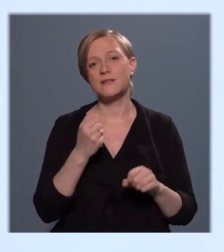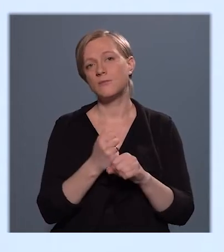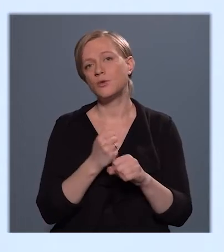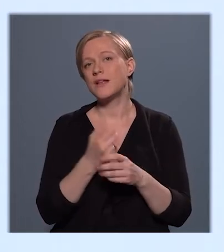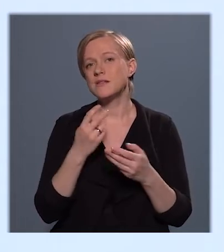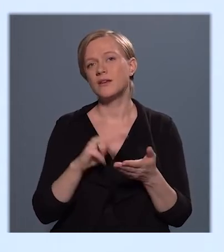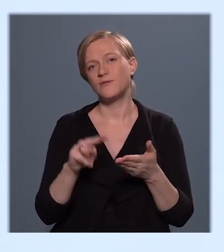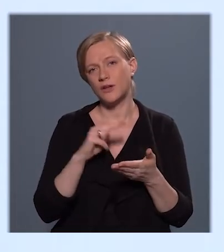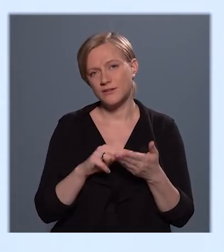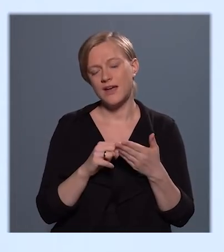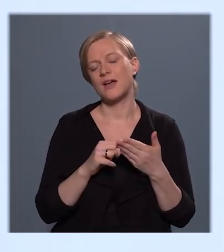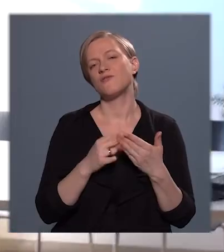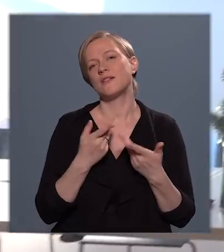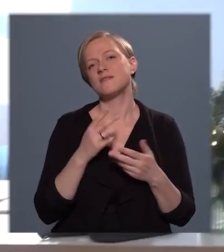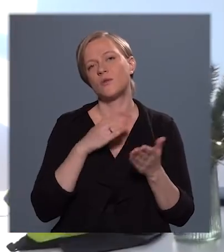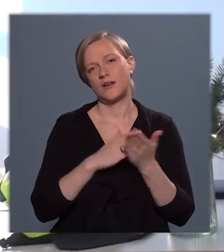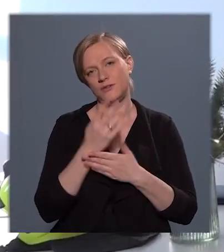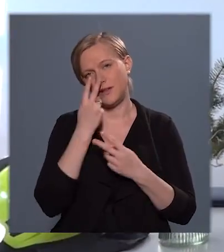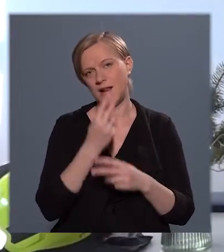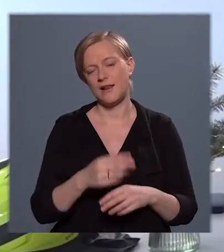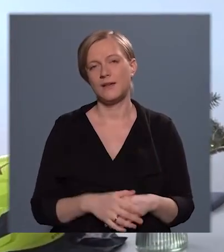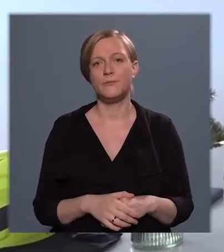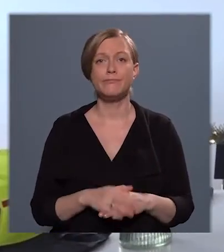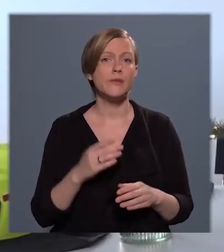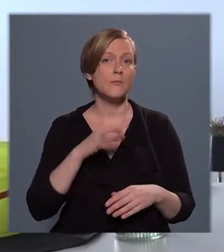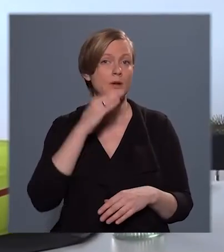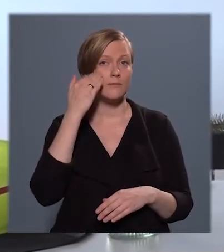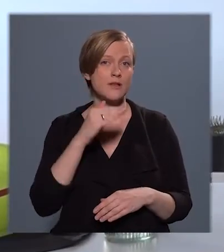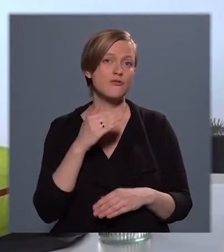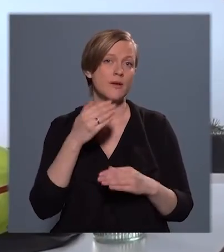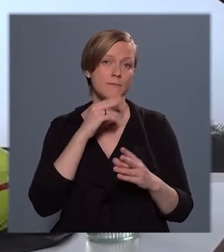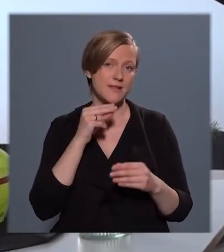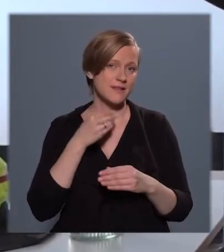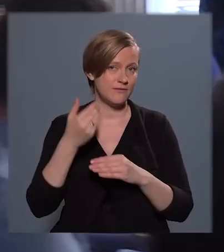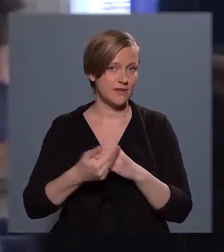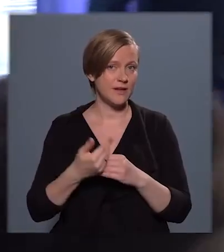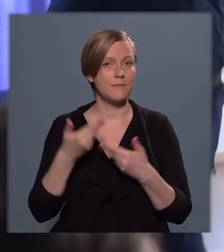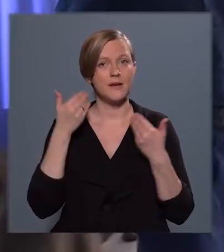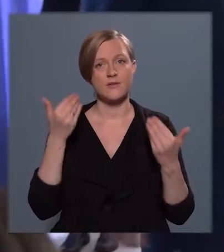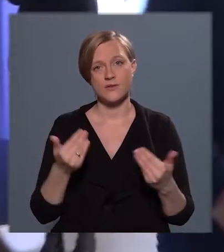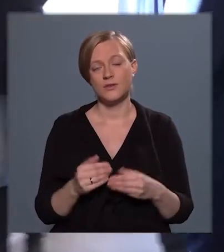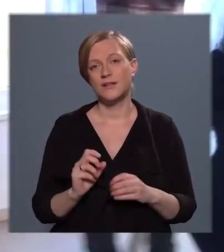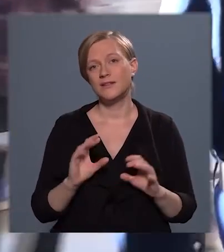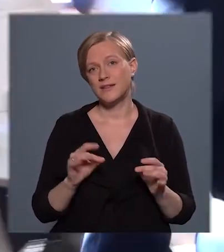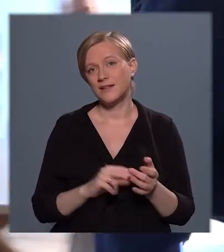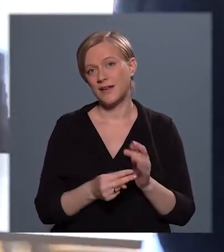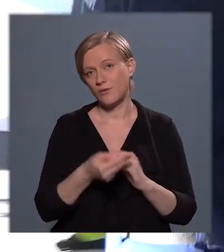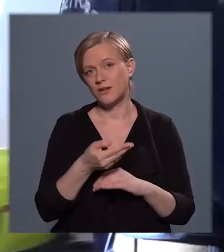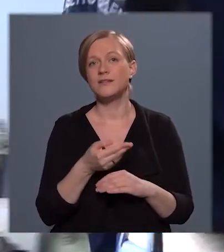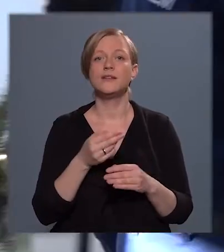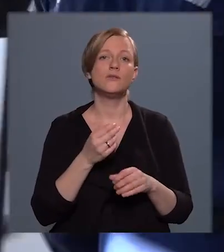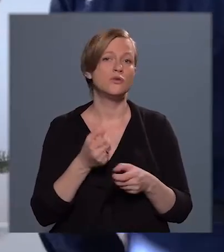ezt a hivatást, ezt a szolgálatot ellátni. A polgármester a beszéde végén megköszönte a 10. kerületi tűzoltók áldozatos